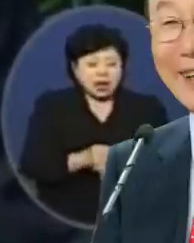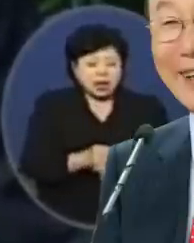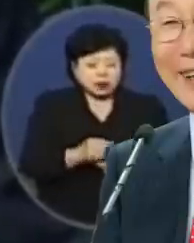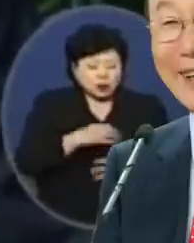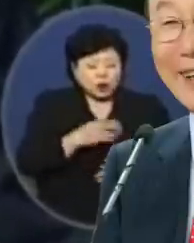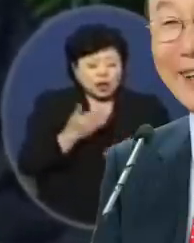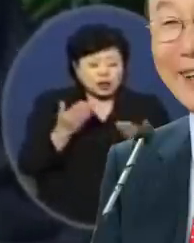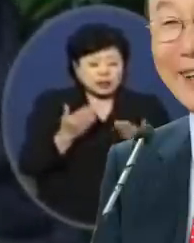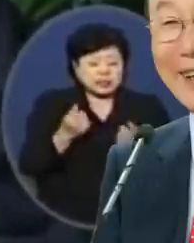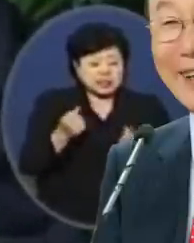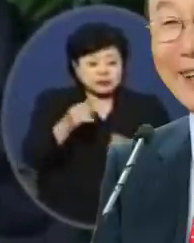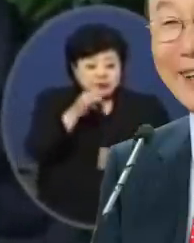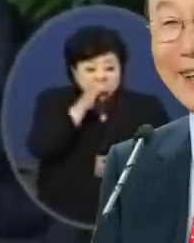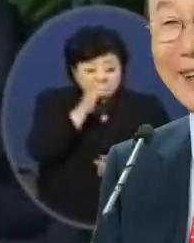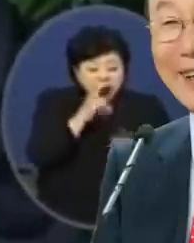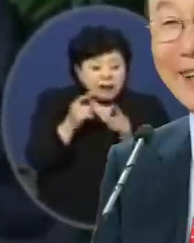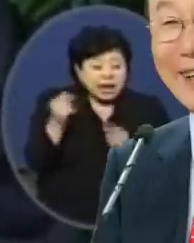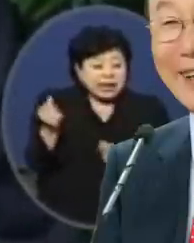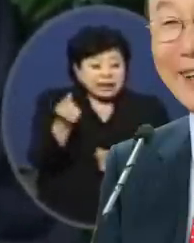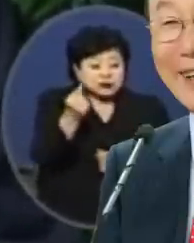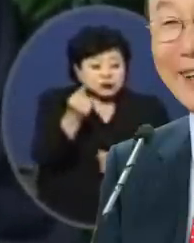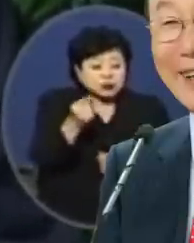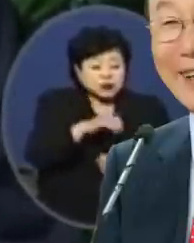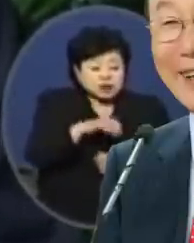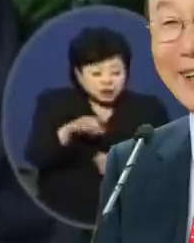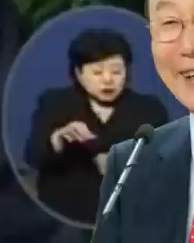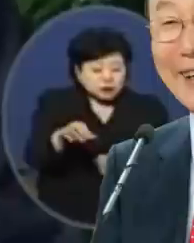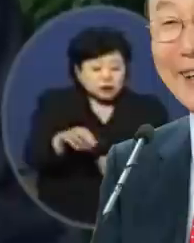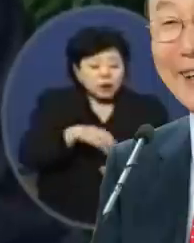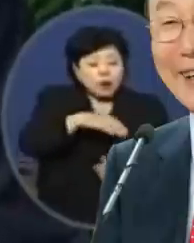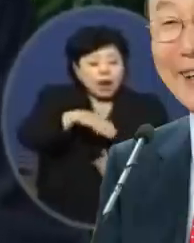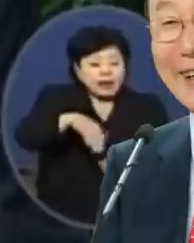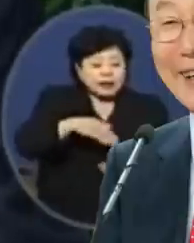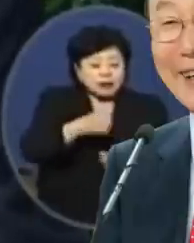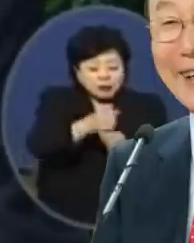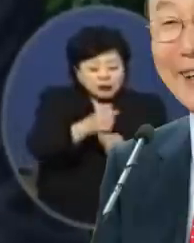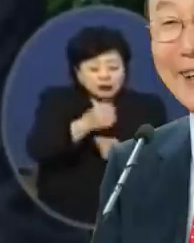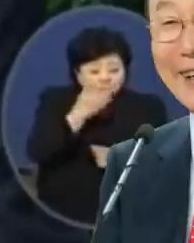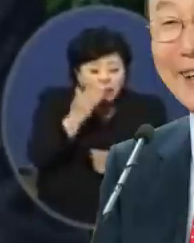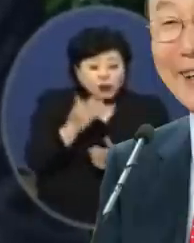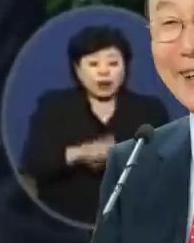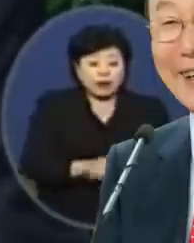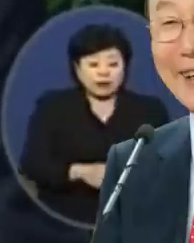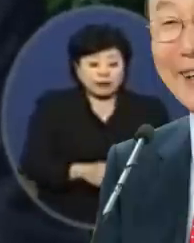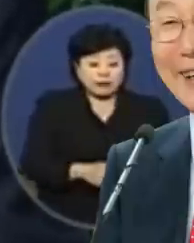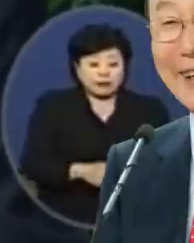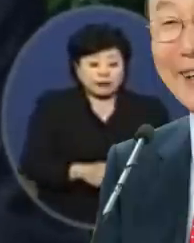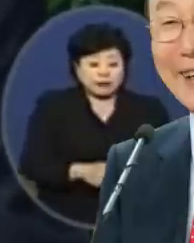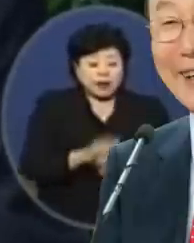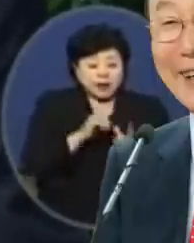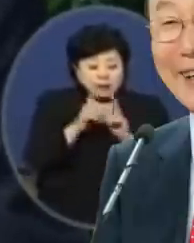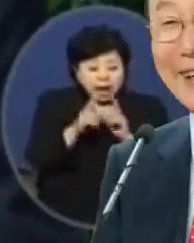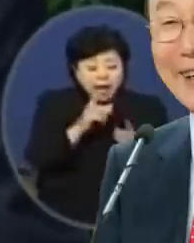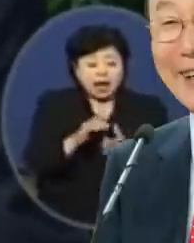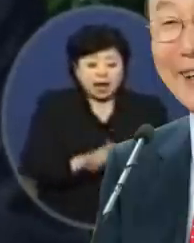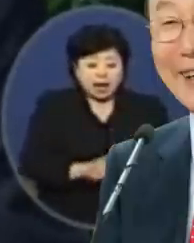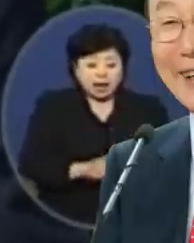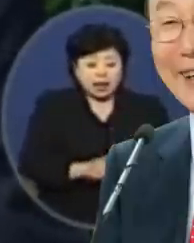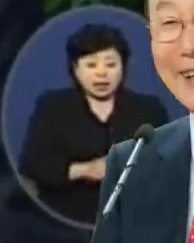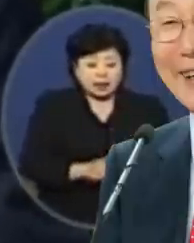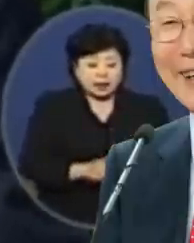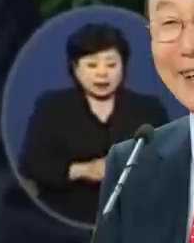것입니다. 말로서 여러분의 이웃도 환경도 만들어갈 수 있는 것입니다. 말입니다. 말.